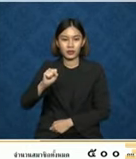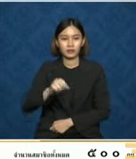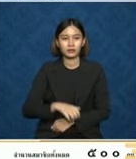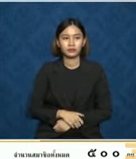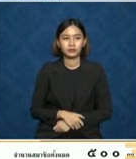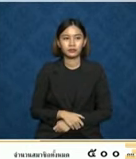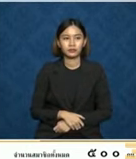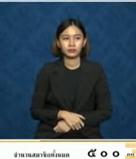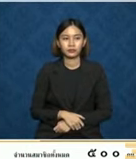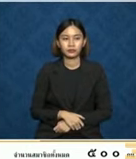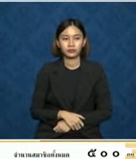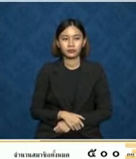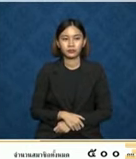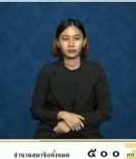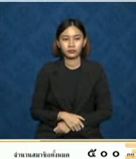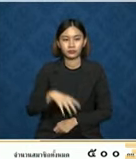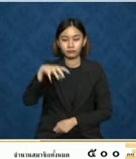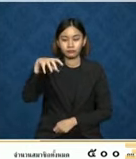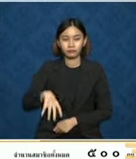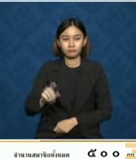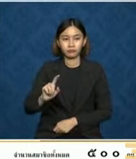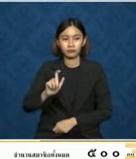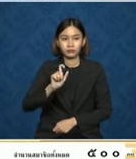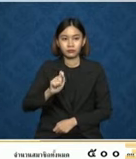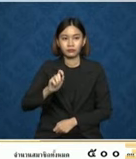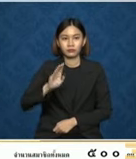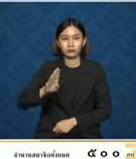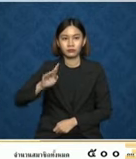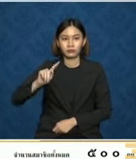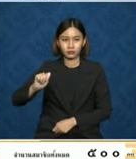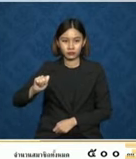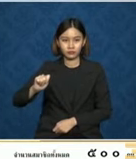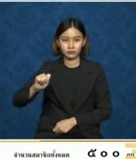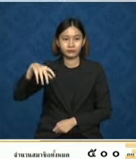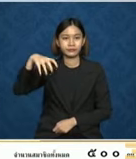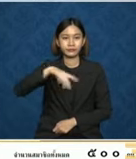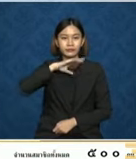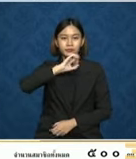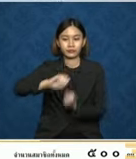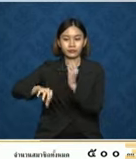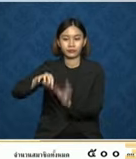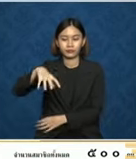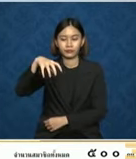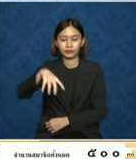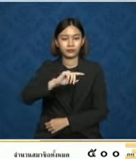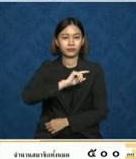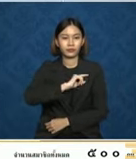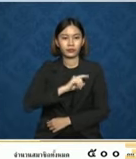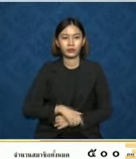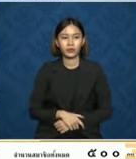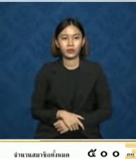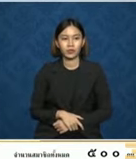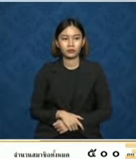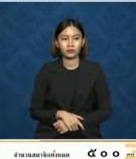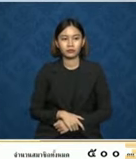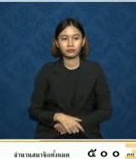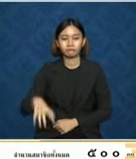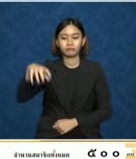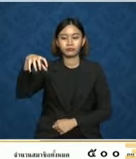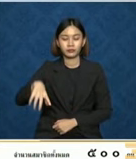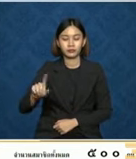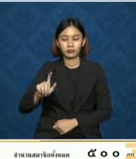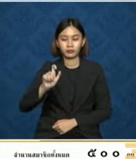ไปครับบ่อขยะองค์การบริหารส่วนตำบลลำไทรต่อไปนะครับและมี